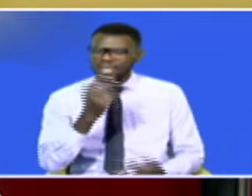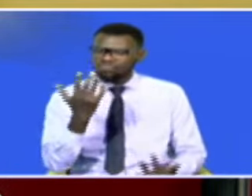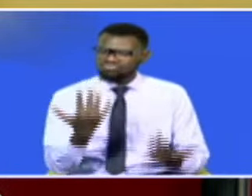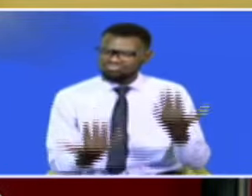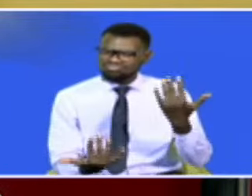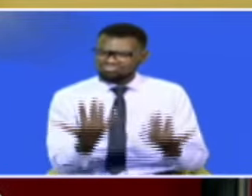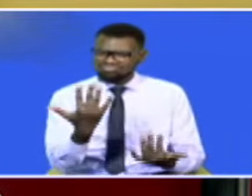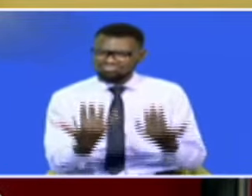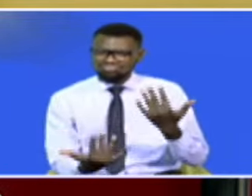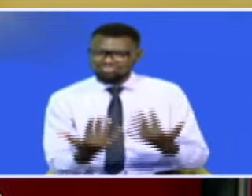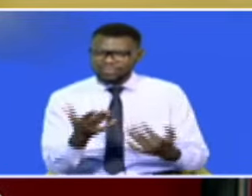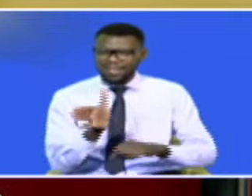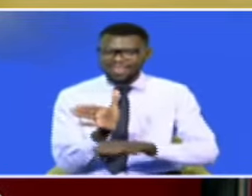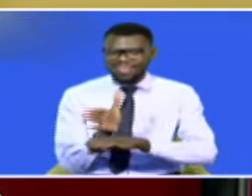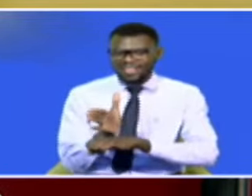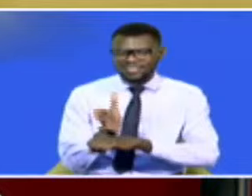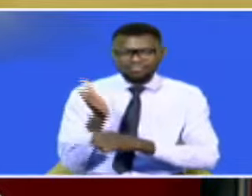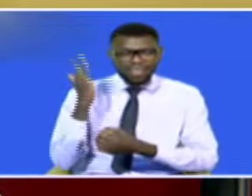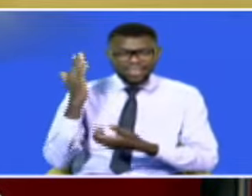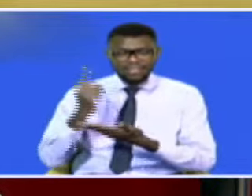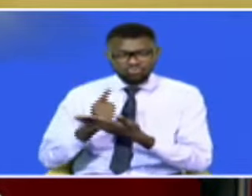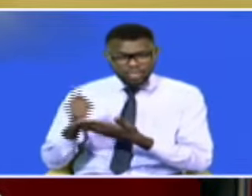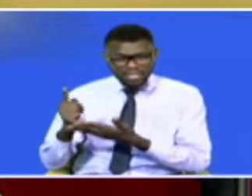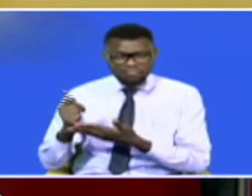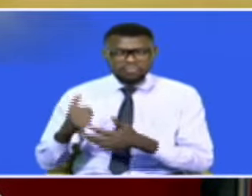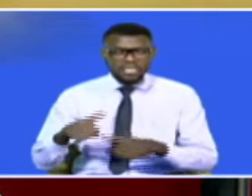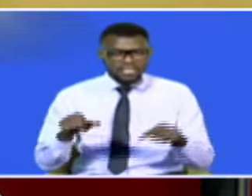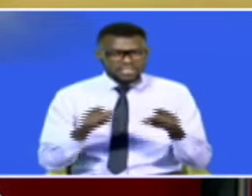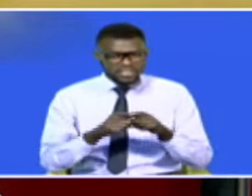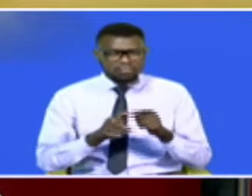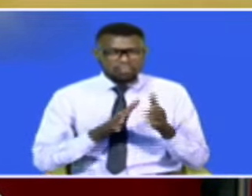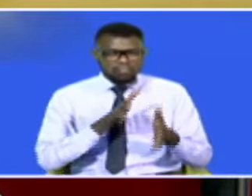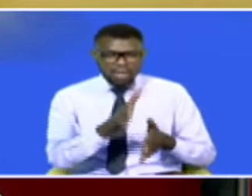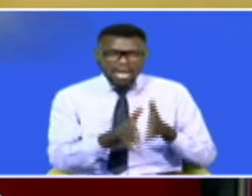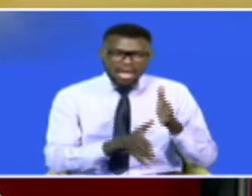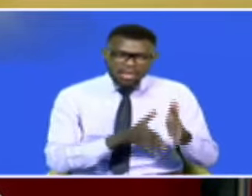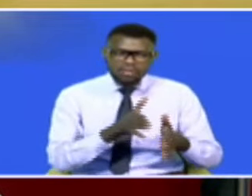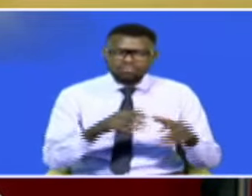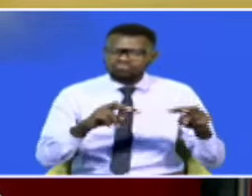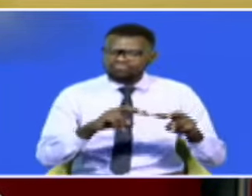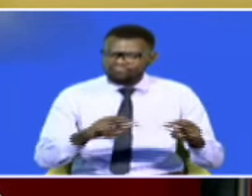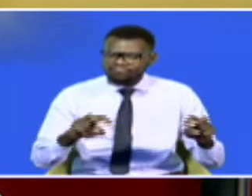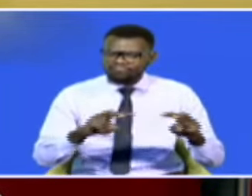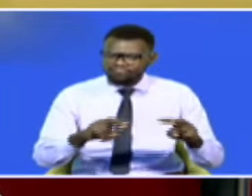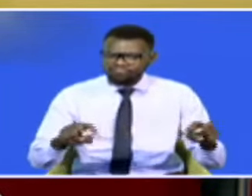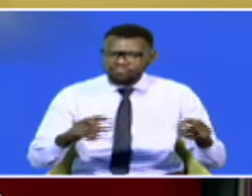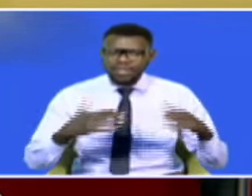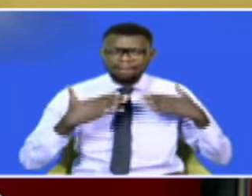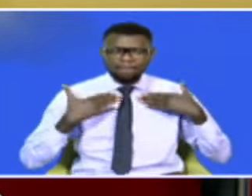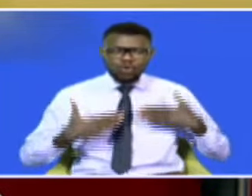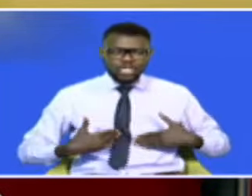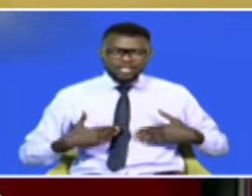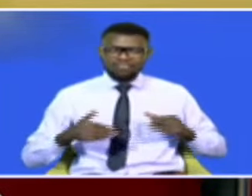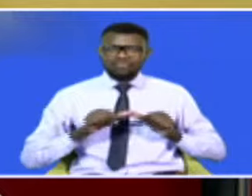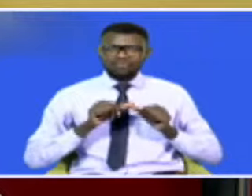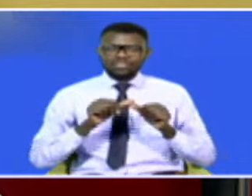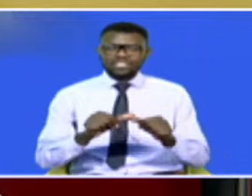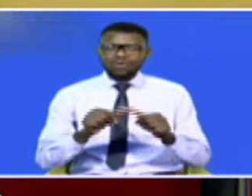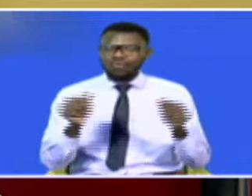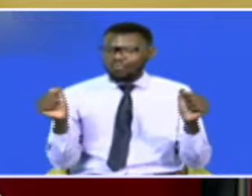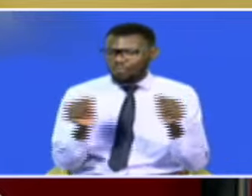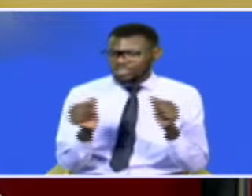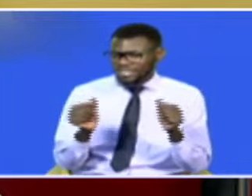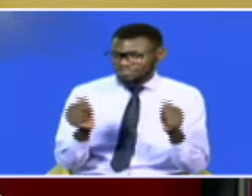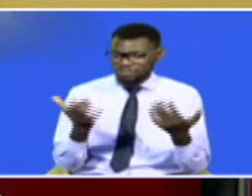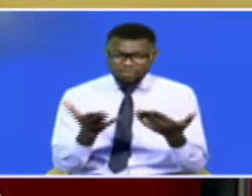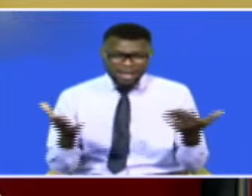moto Alhamisi iliyopita. Haya najiri huku maandalizi ya kuchunguza miili ikiendelea katika makafani ya hospitali